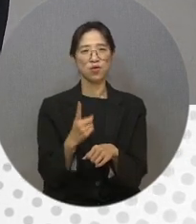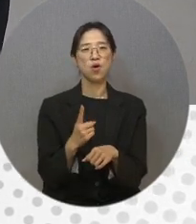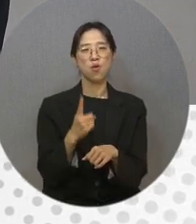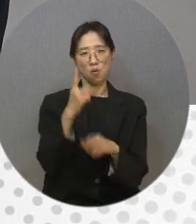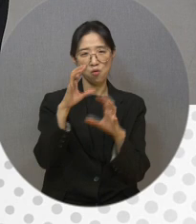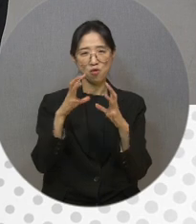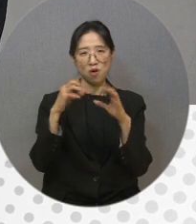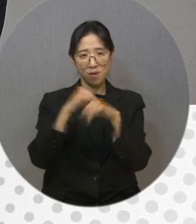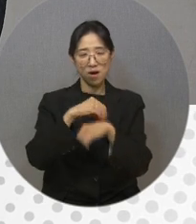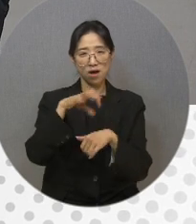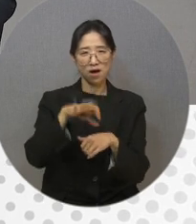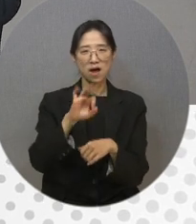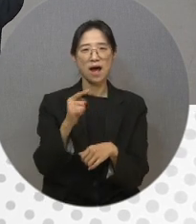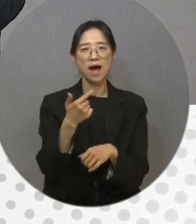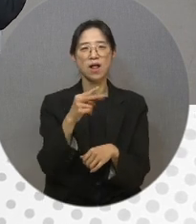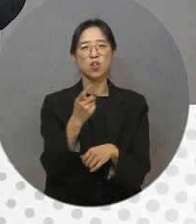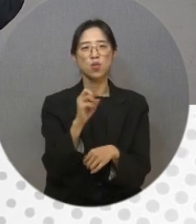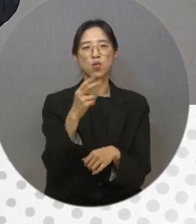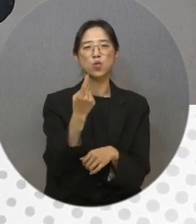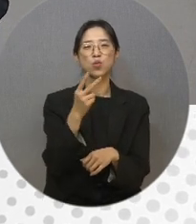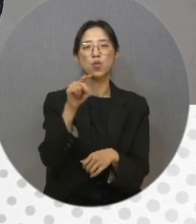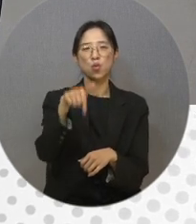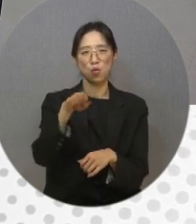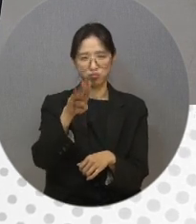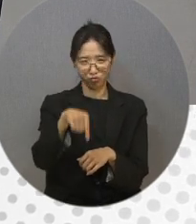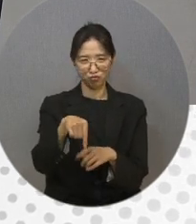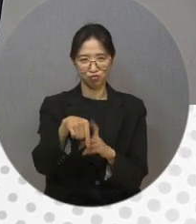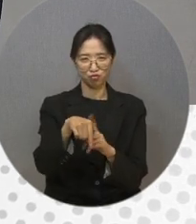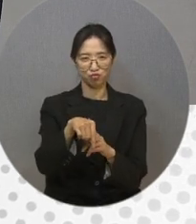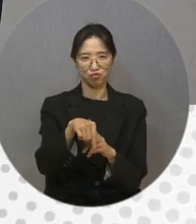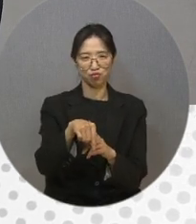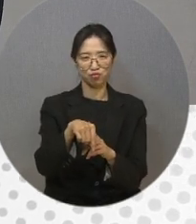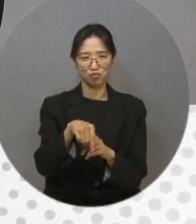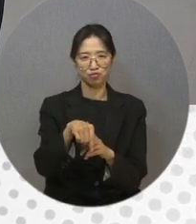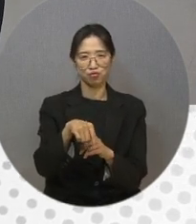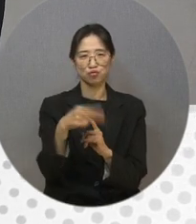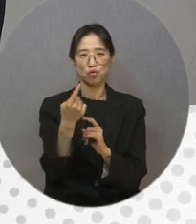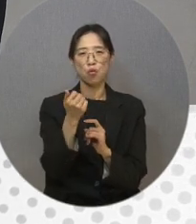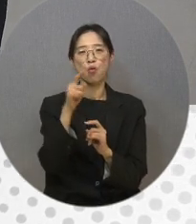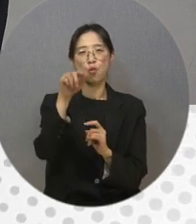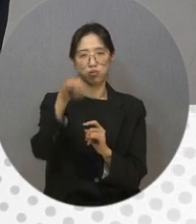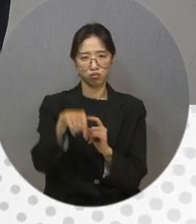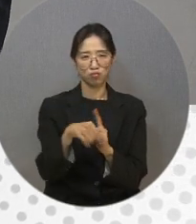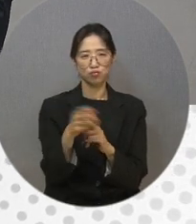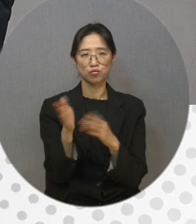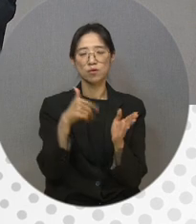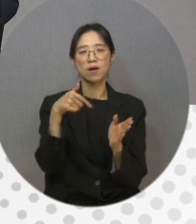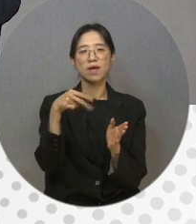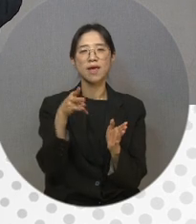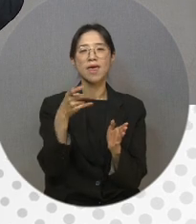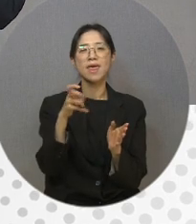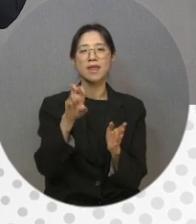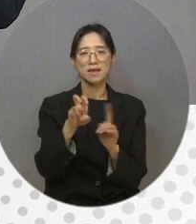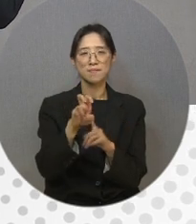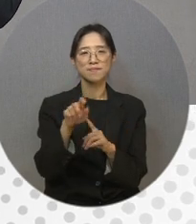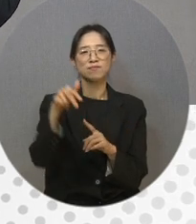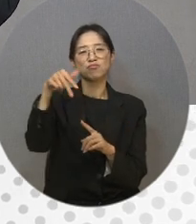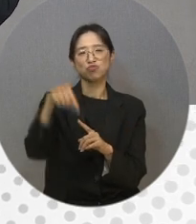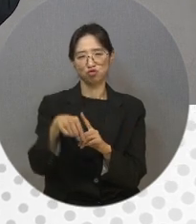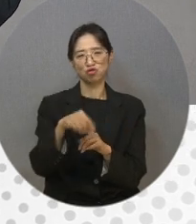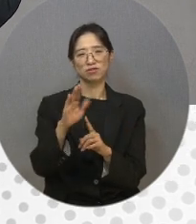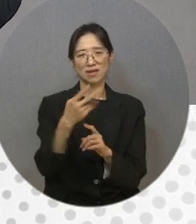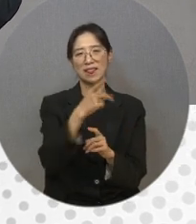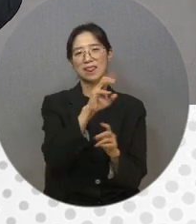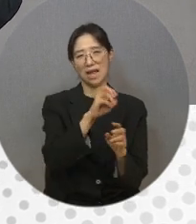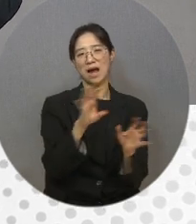고구려가 멸망한 곳은 안동 도독부가 도호부가 생기죠. 그리고 계림은 어떻게 됐냐? 계림주가 됩니다. 계림주.